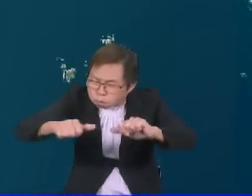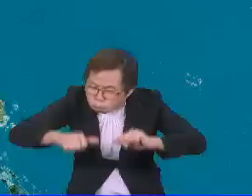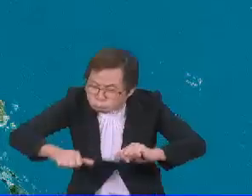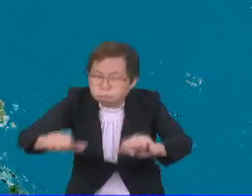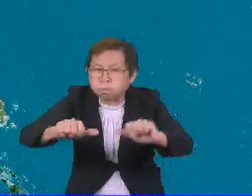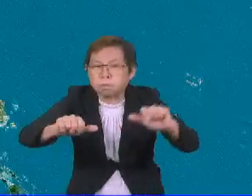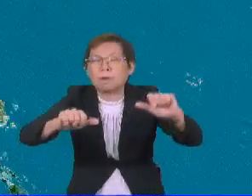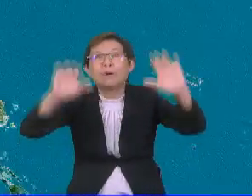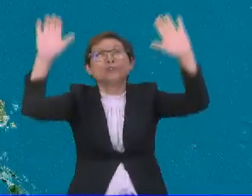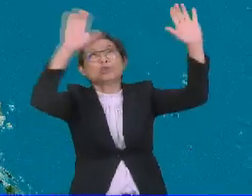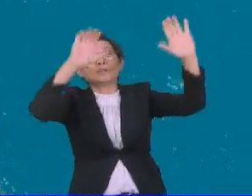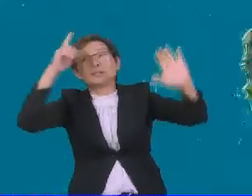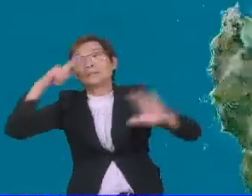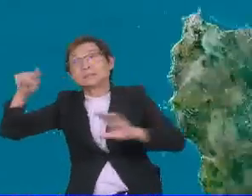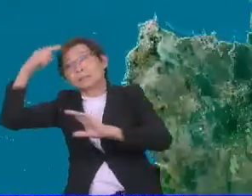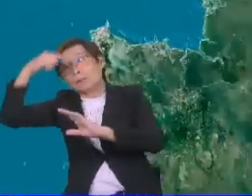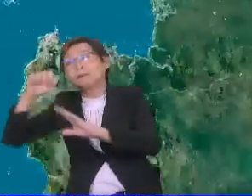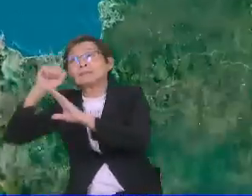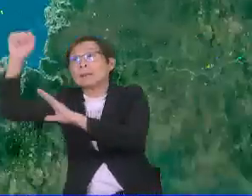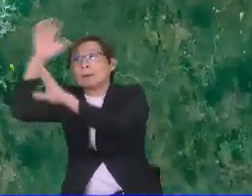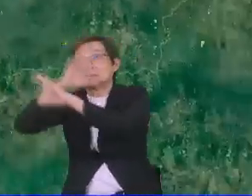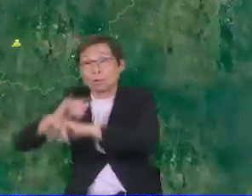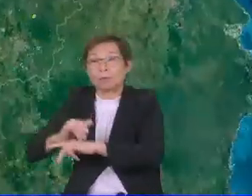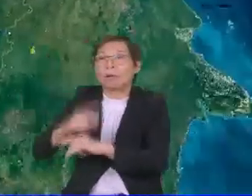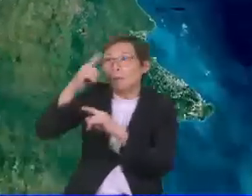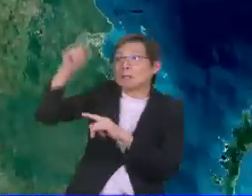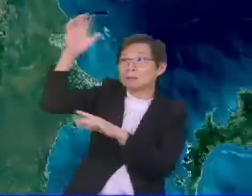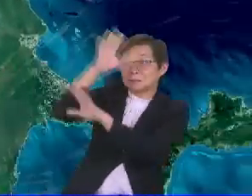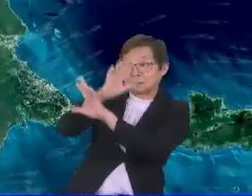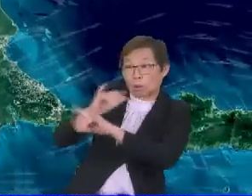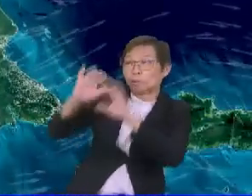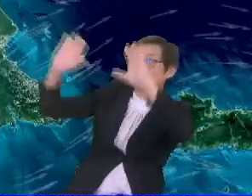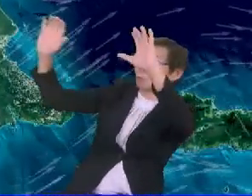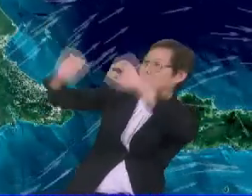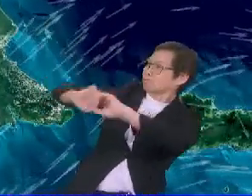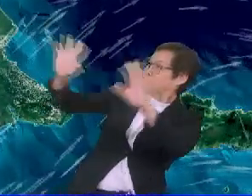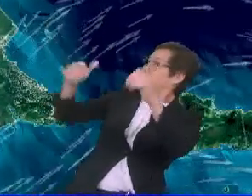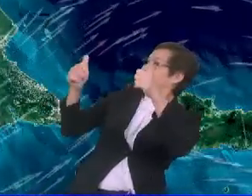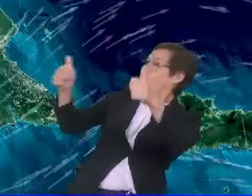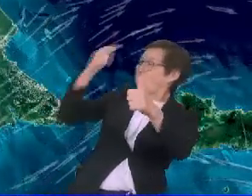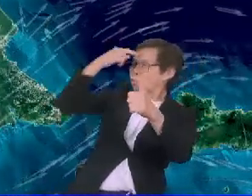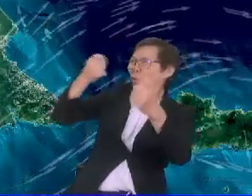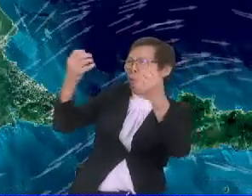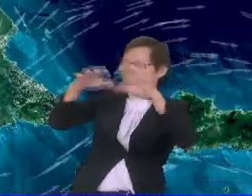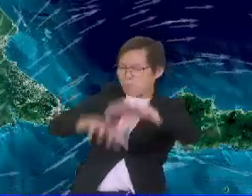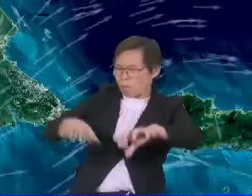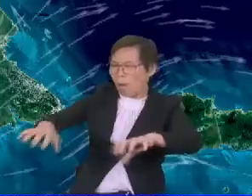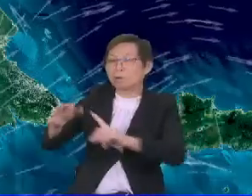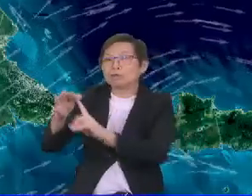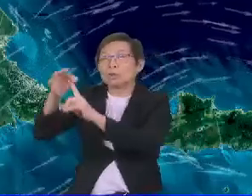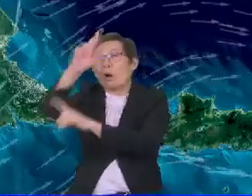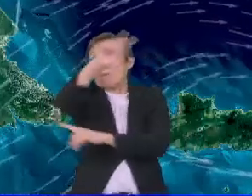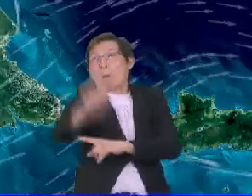tidak tinjauan cuaca bagi negeri Sabah dana Sarawak pula bagi negeri Serawak keadaan cuaca di daerah cerah dan baik untuk kebanyakan kebahagiaan kecuali